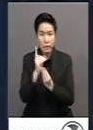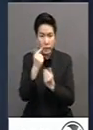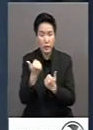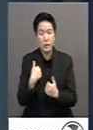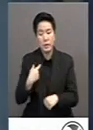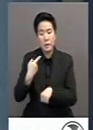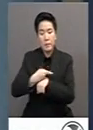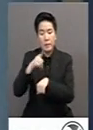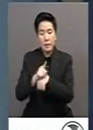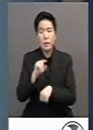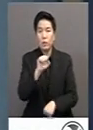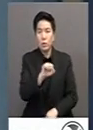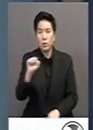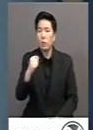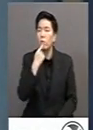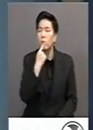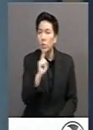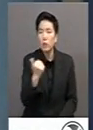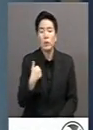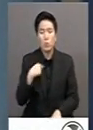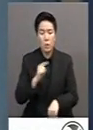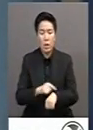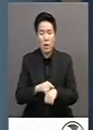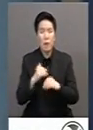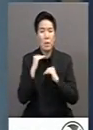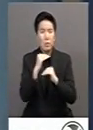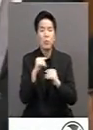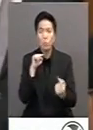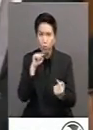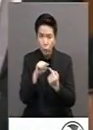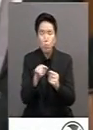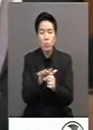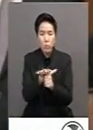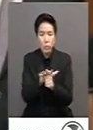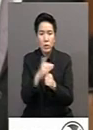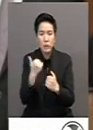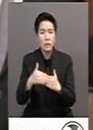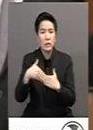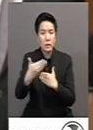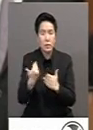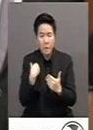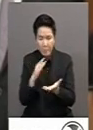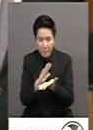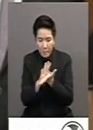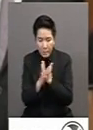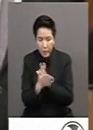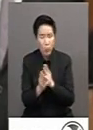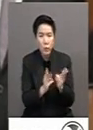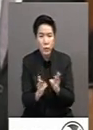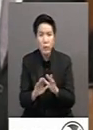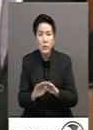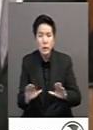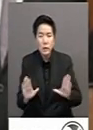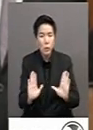ประธานสสของพรรคแซนนูรีระบุว่ากรอบเวลาดังกล่าวเหมาะสมมากที่สุดเพื่อรับการเปลี่ยนนผ่านอำนาจอย่างสันติรักษา